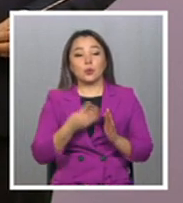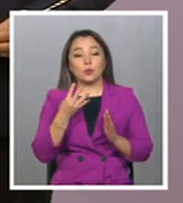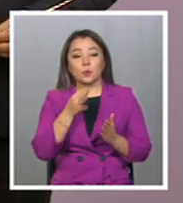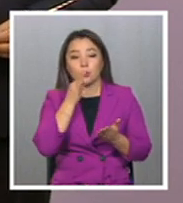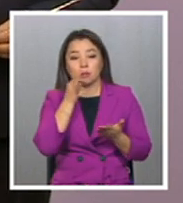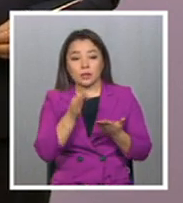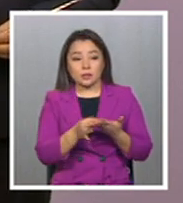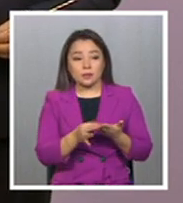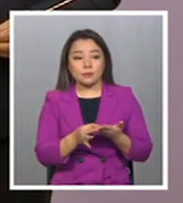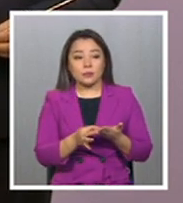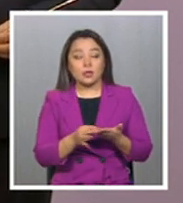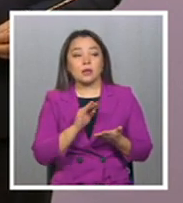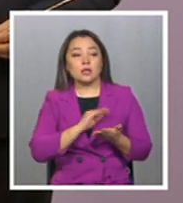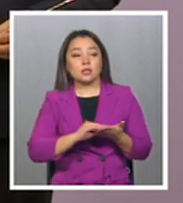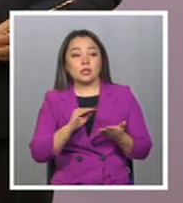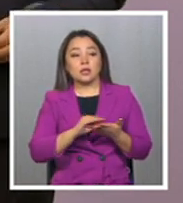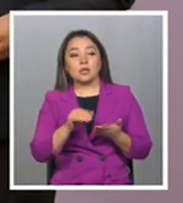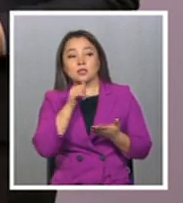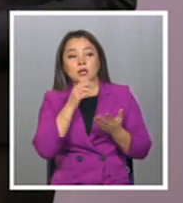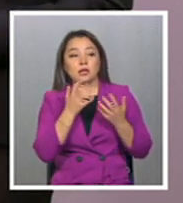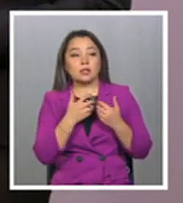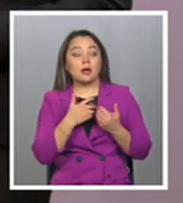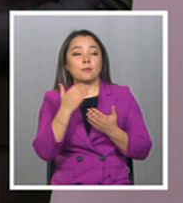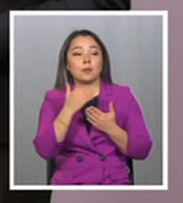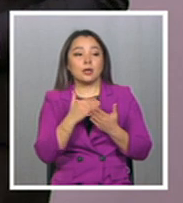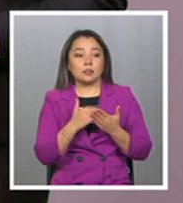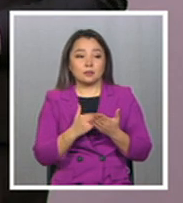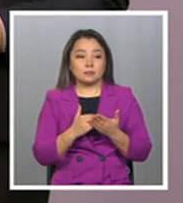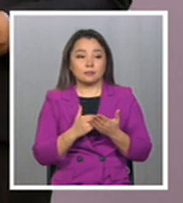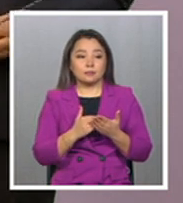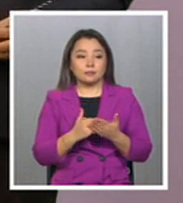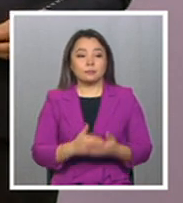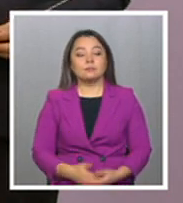көбейтіндісін жазбаша түрде есептейік.